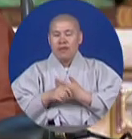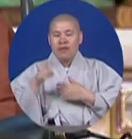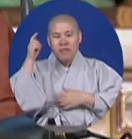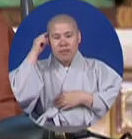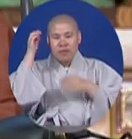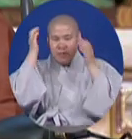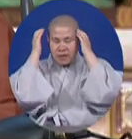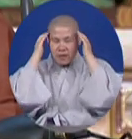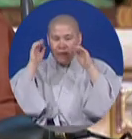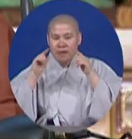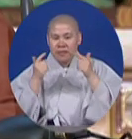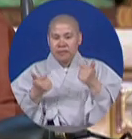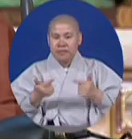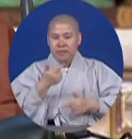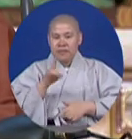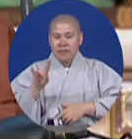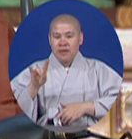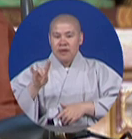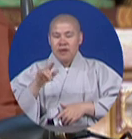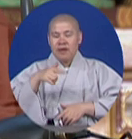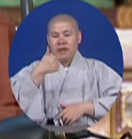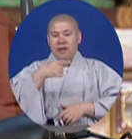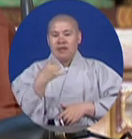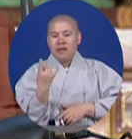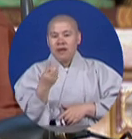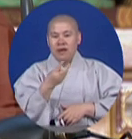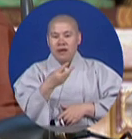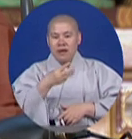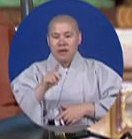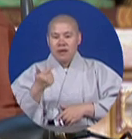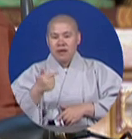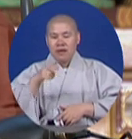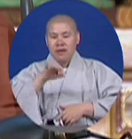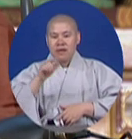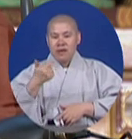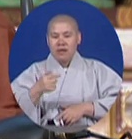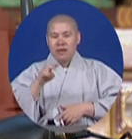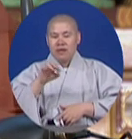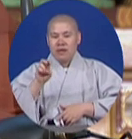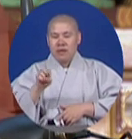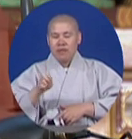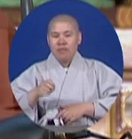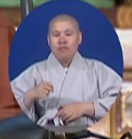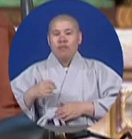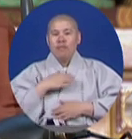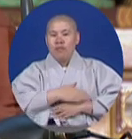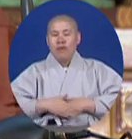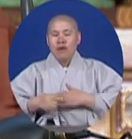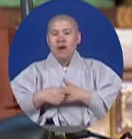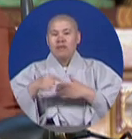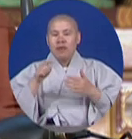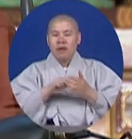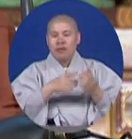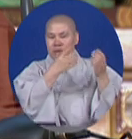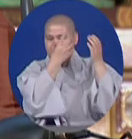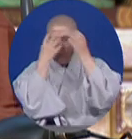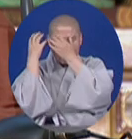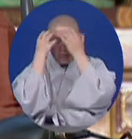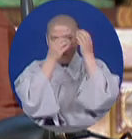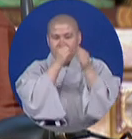그래가지고 내란신심이라 몸과 마음을 내란시킨다. 아주 고뇌롭게 하고 혼란스럽게 만들어요. 그걸 번뇌라고 합니다.